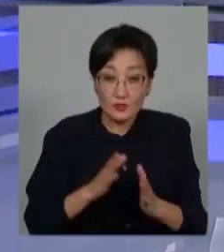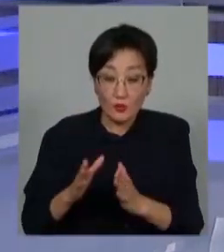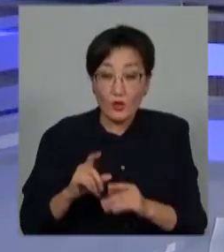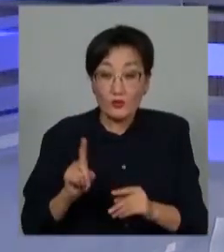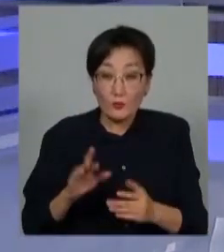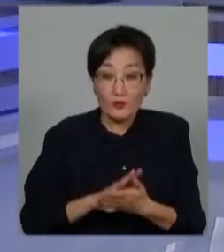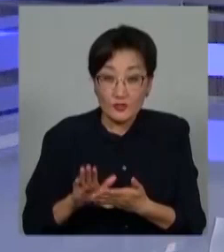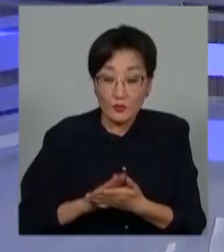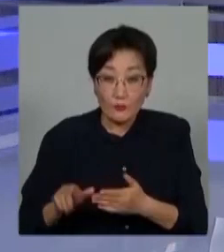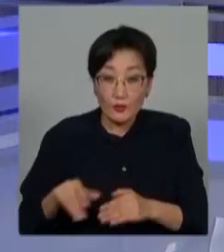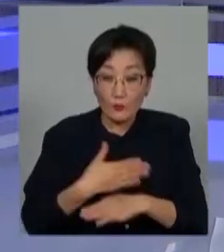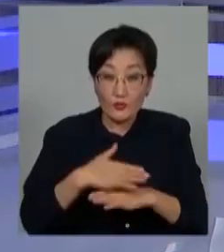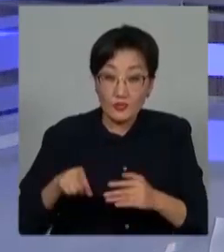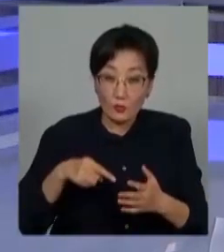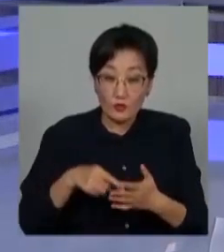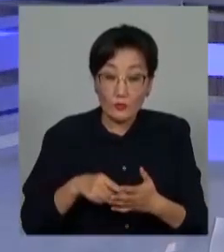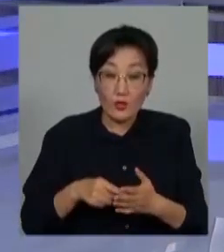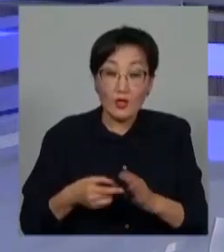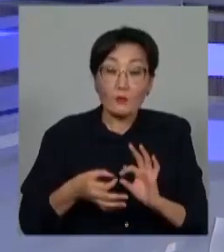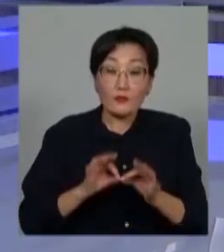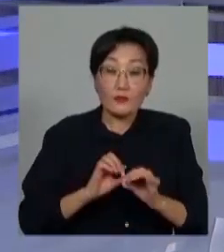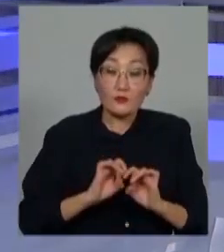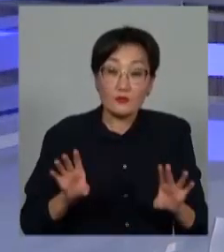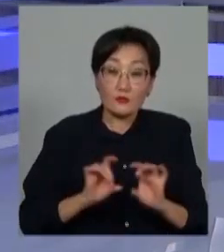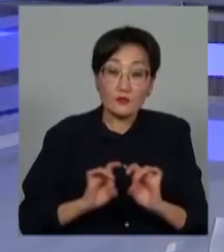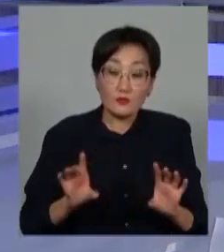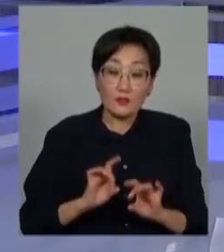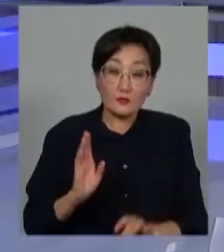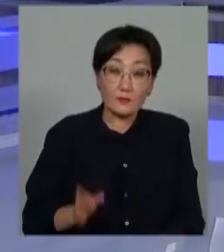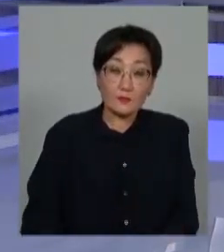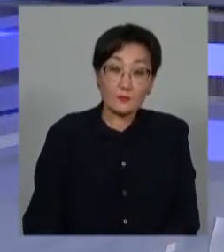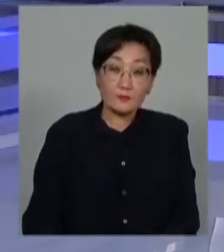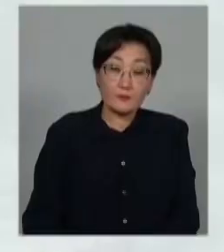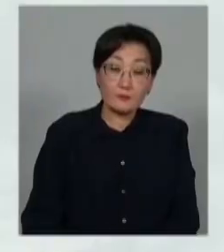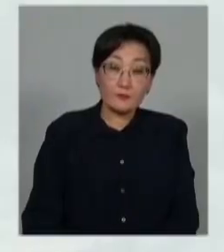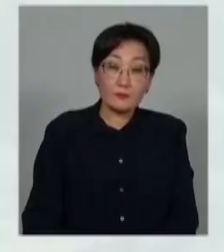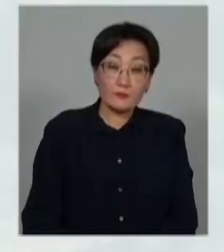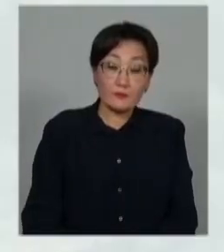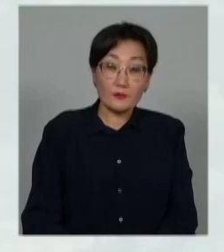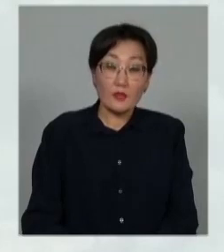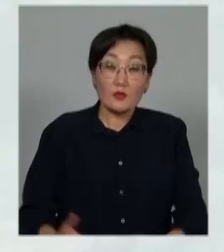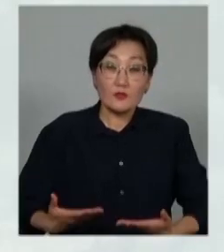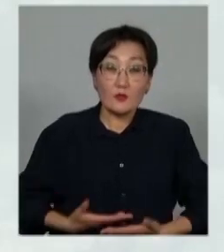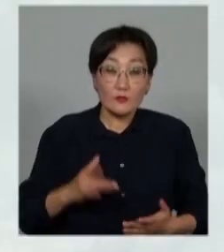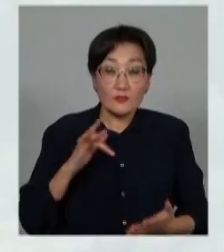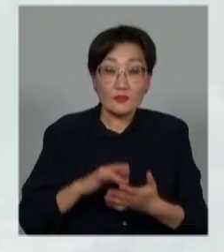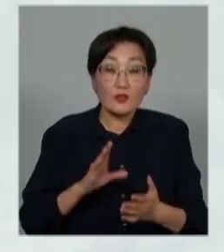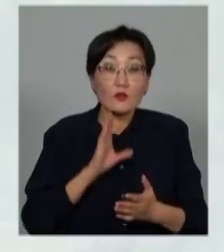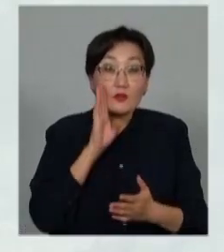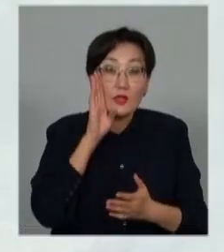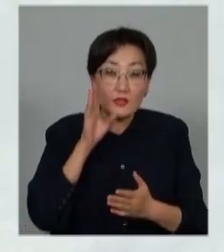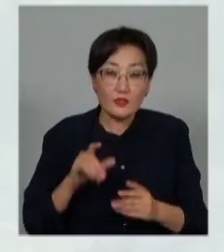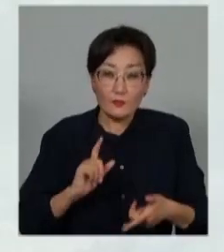чтобы расчистить улицы города. Айдана Нураш передает из Нур-Султана. Жители столицы утром